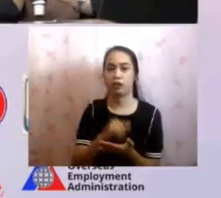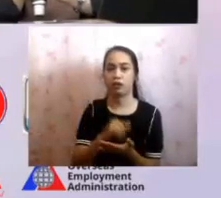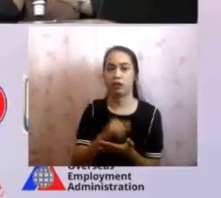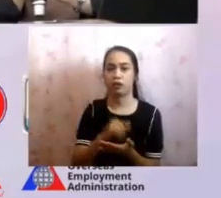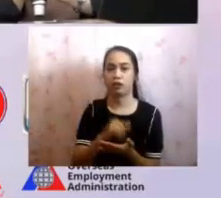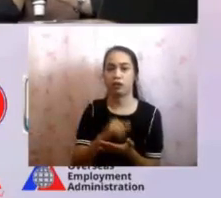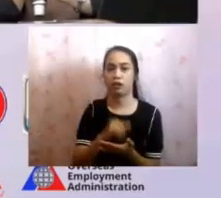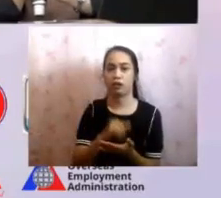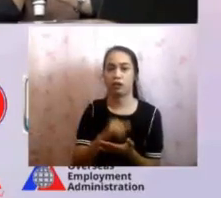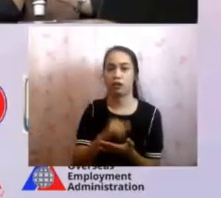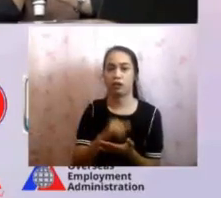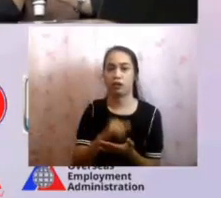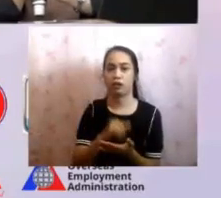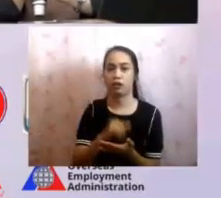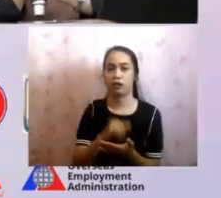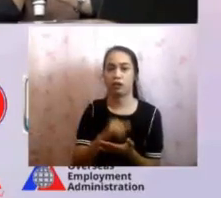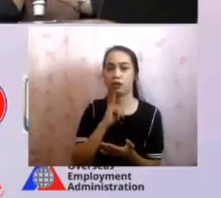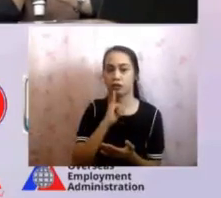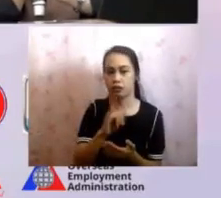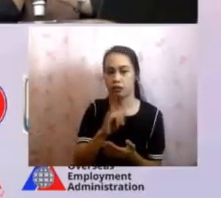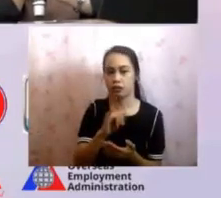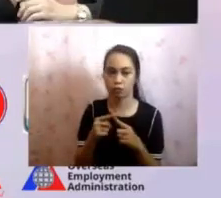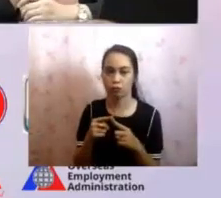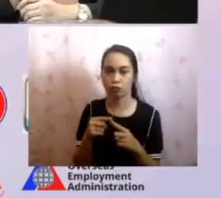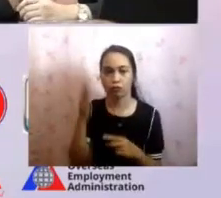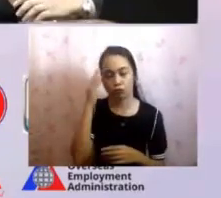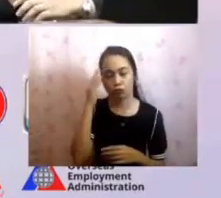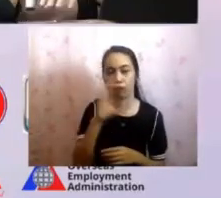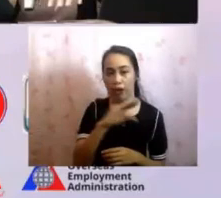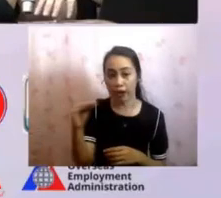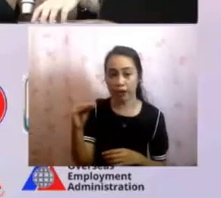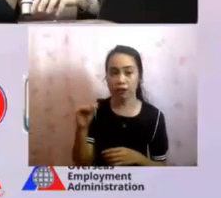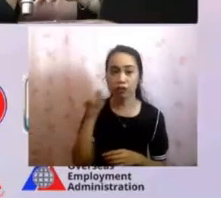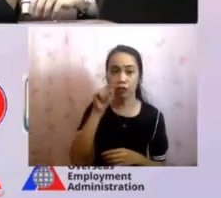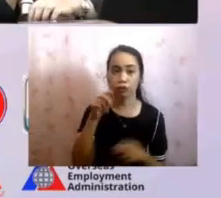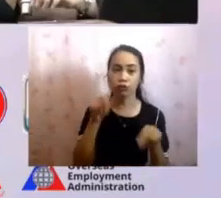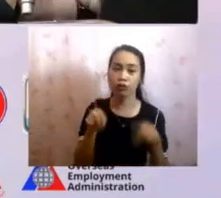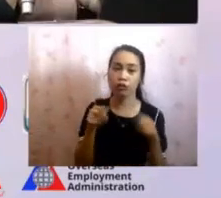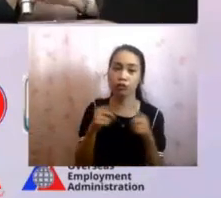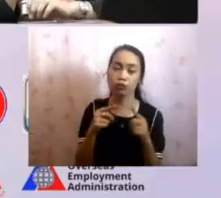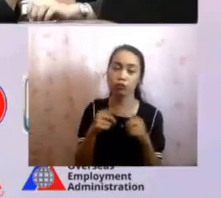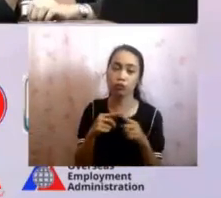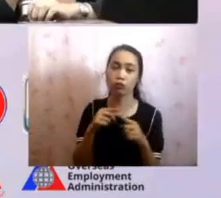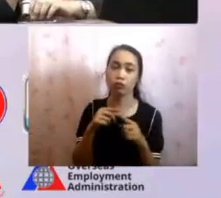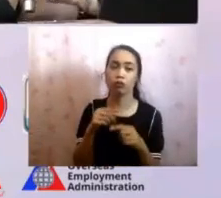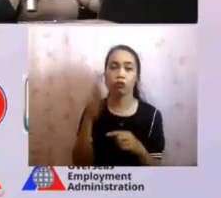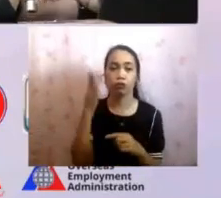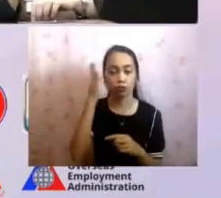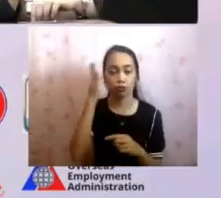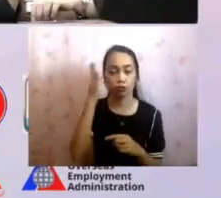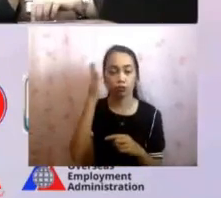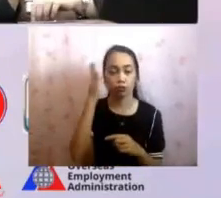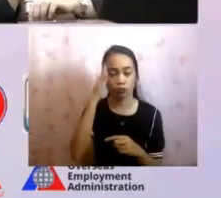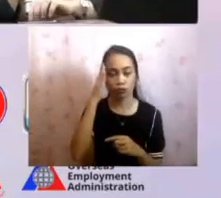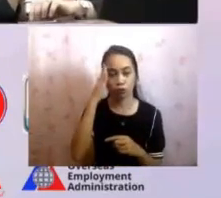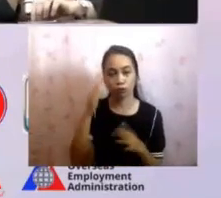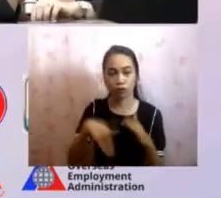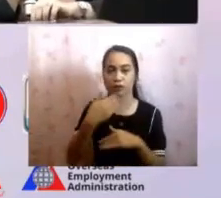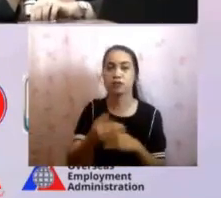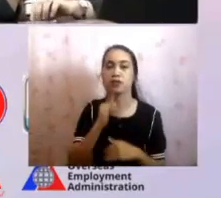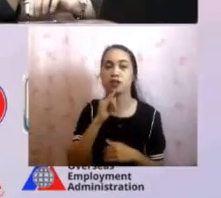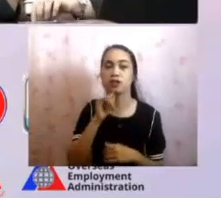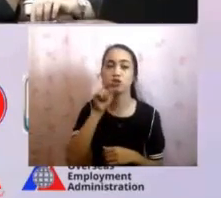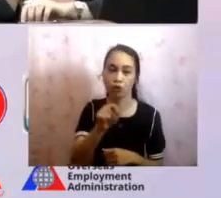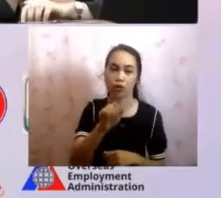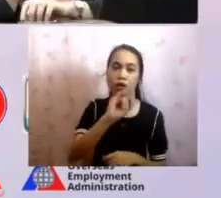have to really know the job scope. Kung sa imong trabaho yun. Kaya naambasin niya o magpataka lang kagperma o